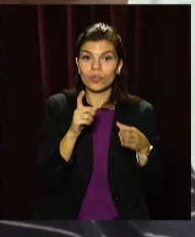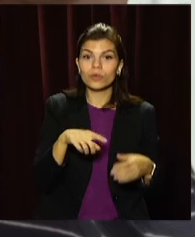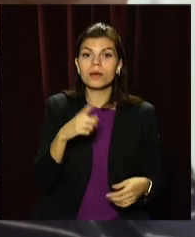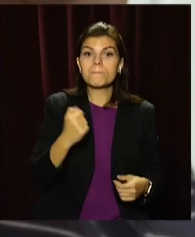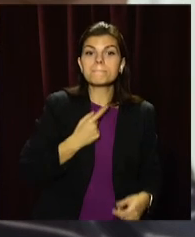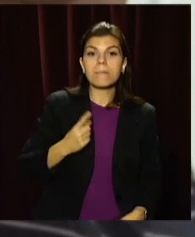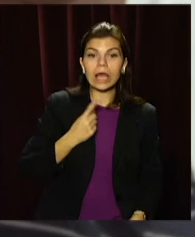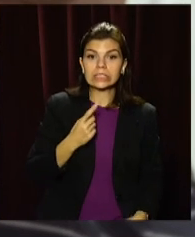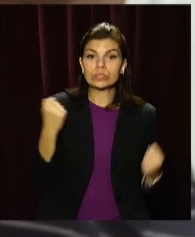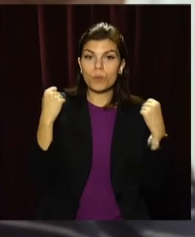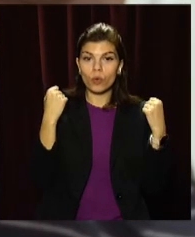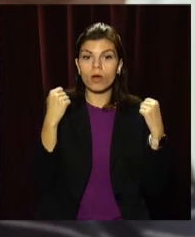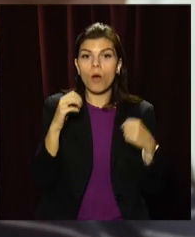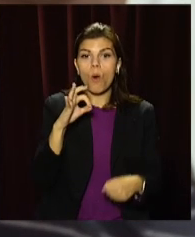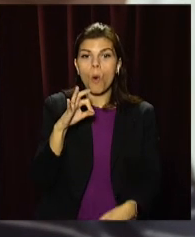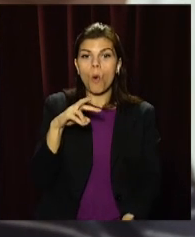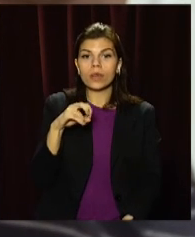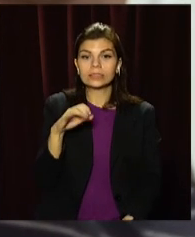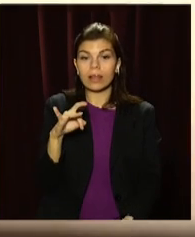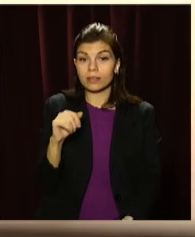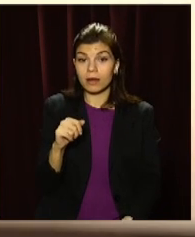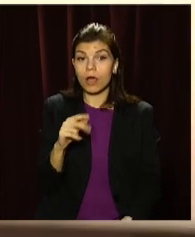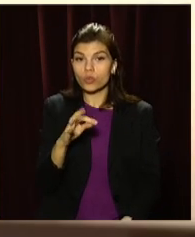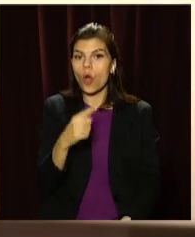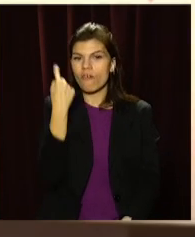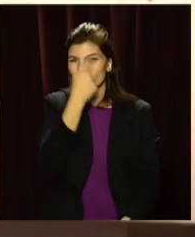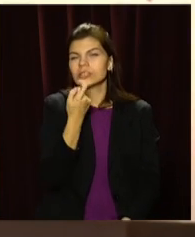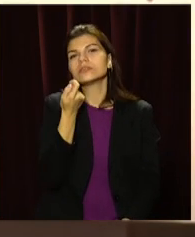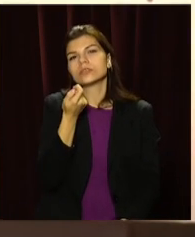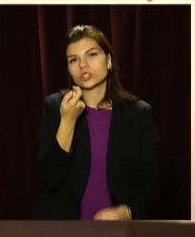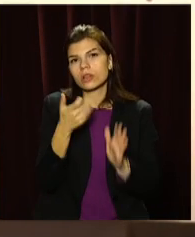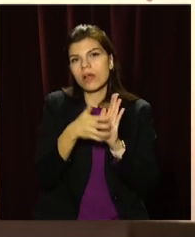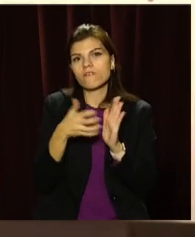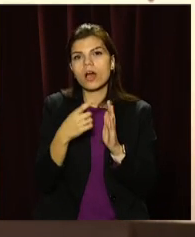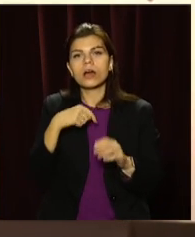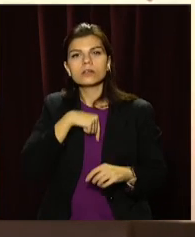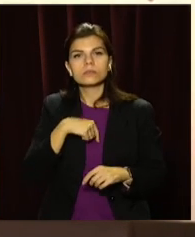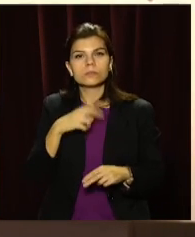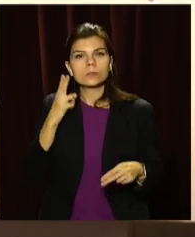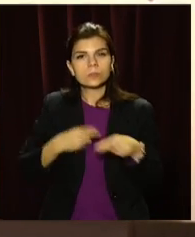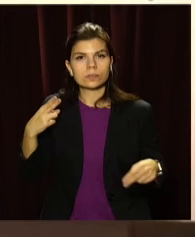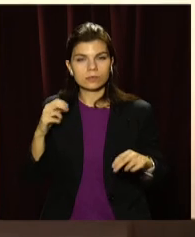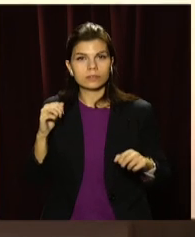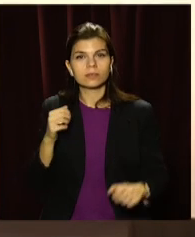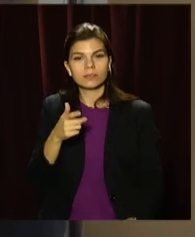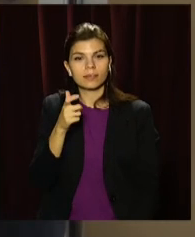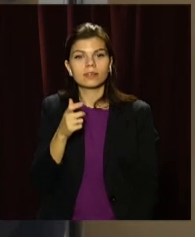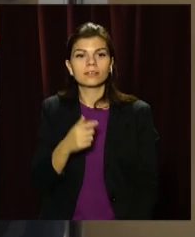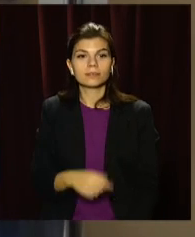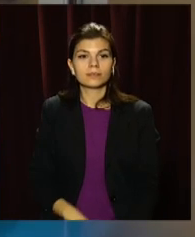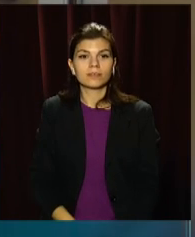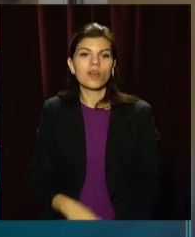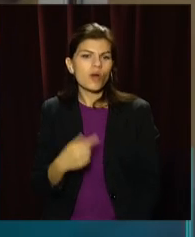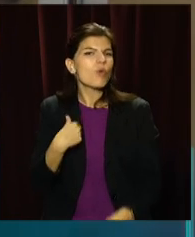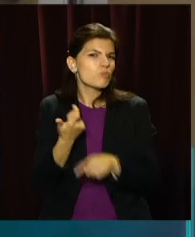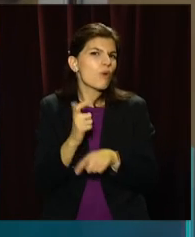майстерка спорту Олександра Парфенюк. Однак в особистому їй трохи не вистачило холоднокровності, аналізує свій результат дівчина. Наверно,